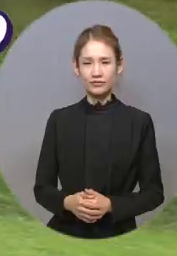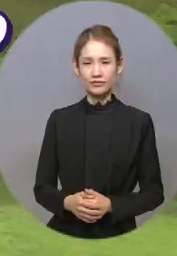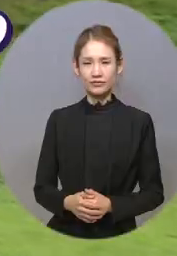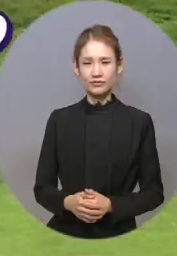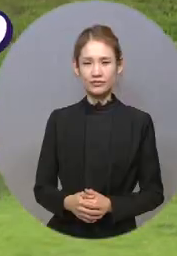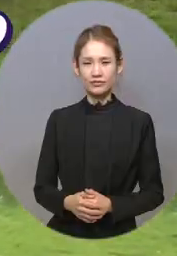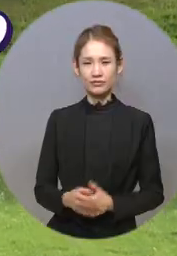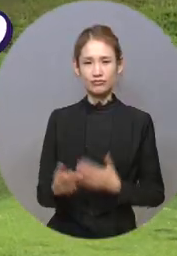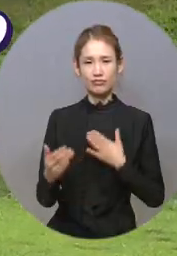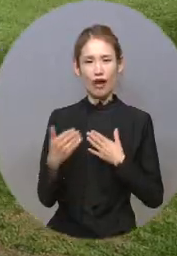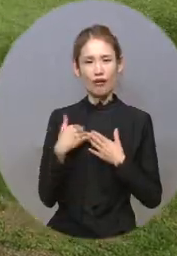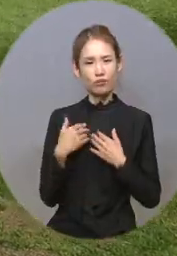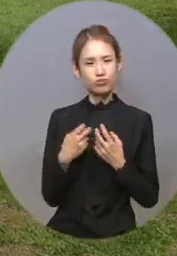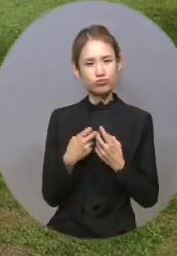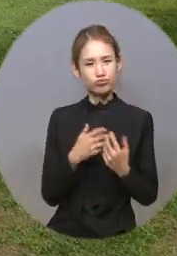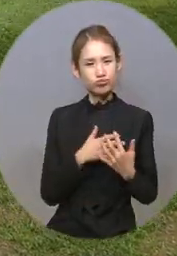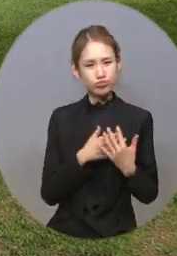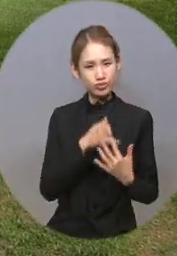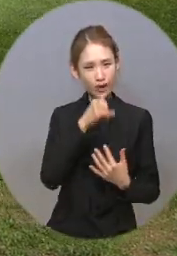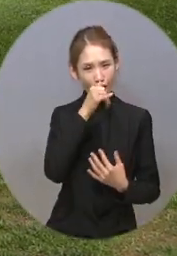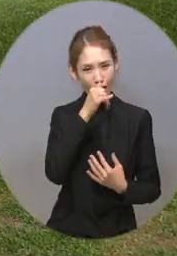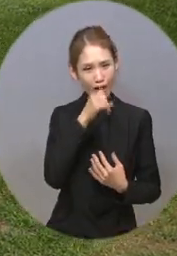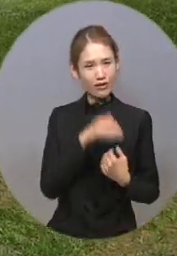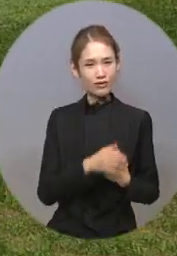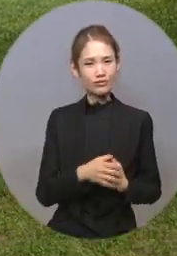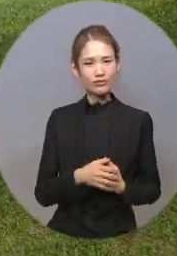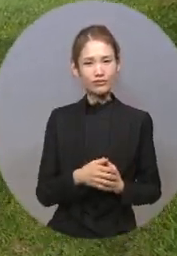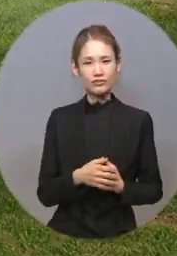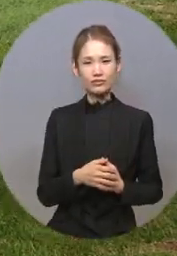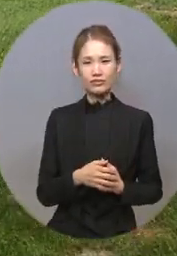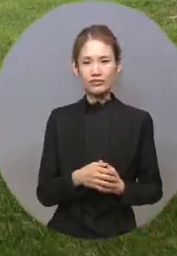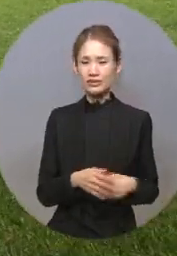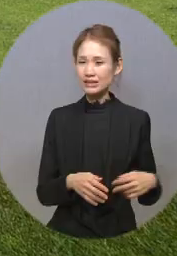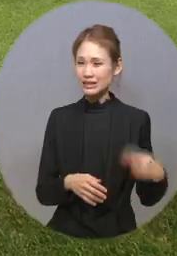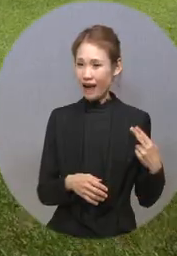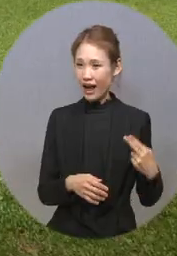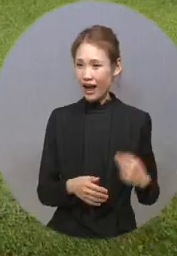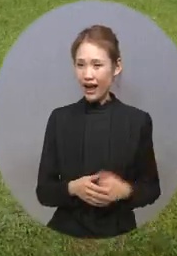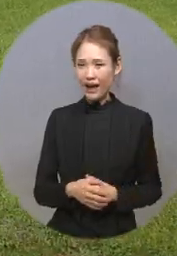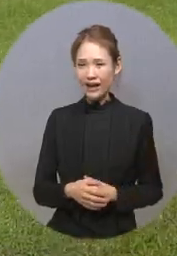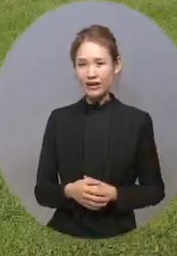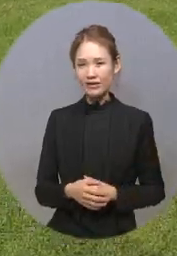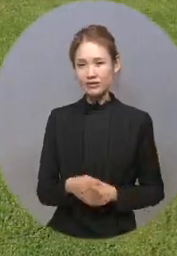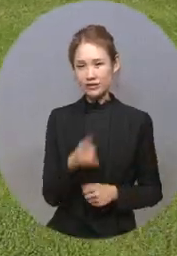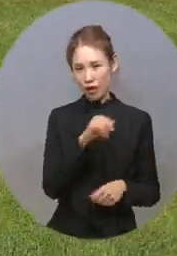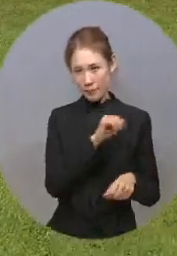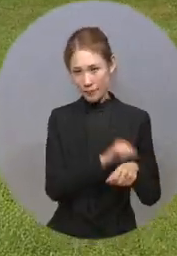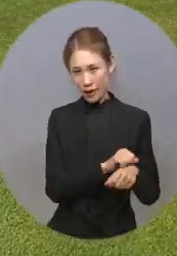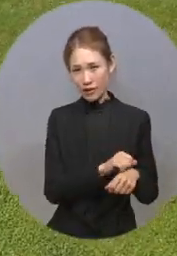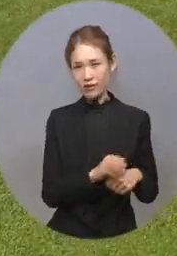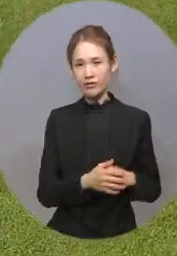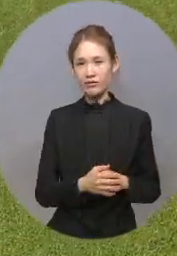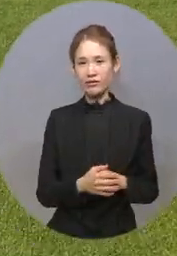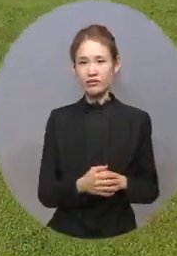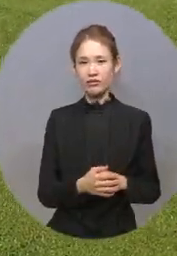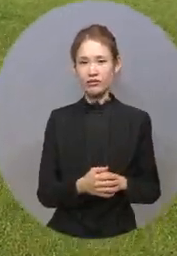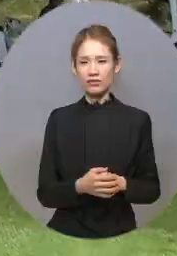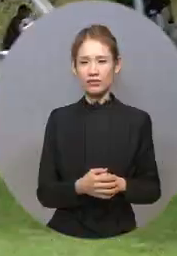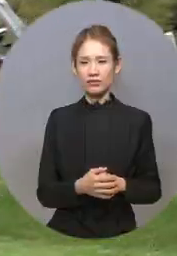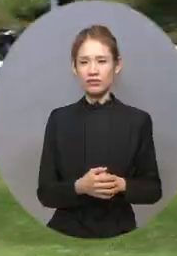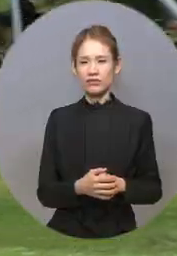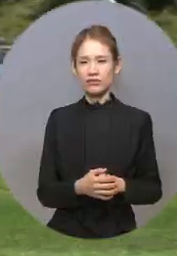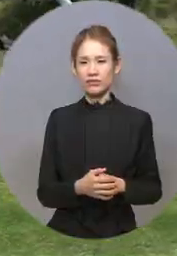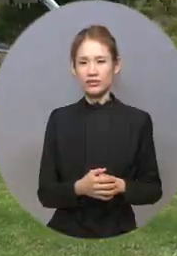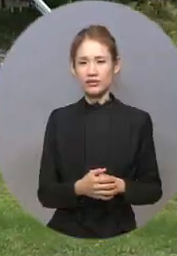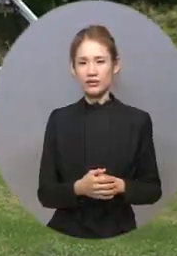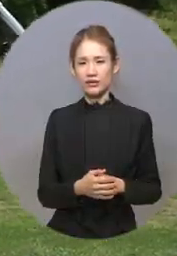연아야 나 불안한데 어떡하지? 잘라갈까? 왼쪽 보고. 아니야 근데 너 잘 치는 거니까. 아니 근데